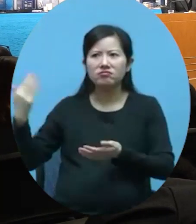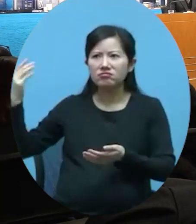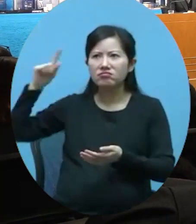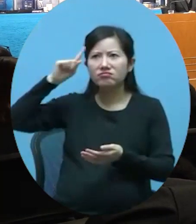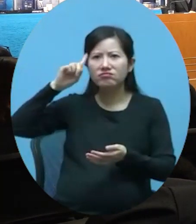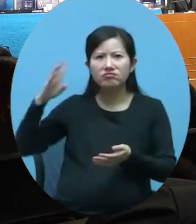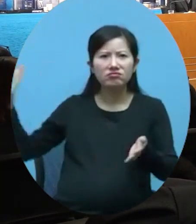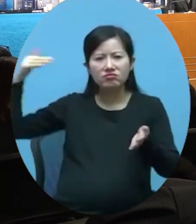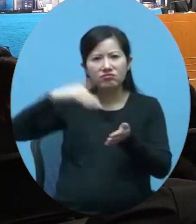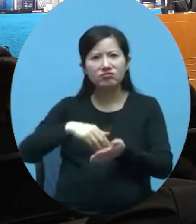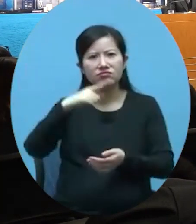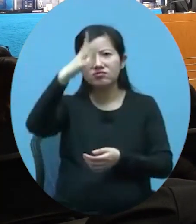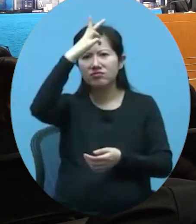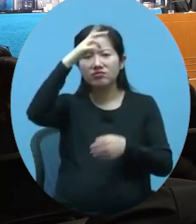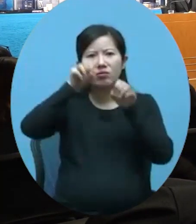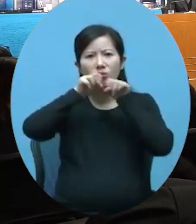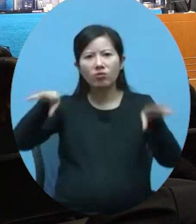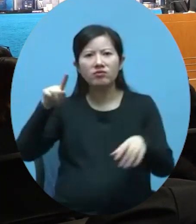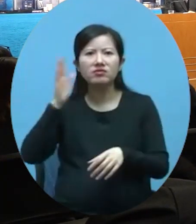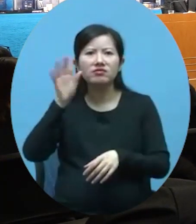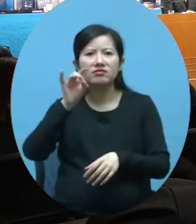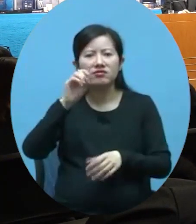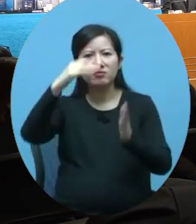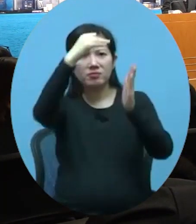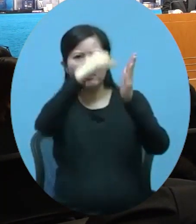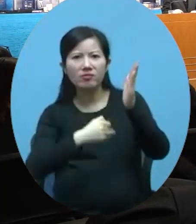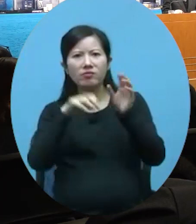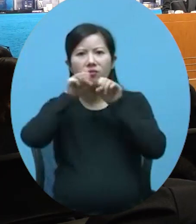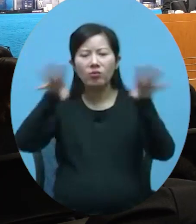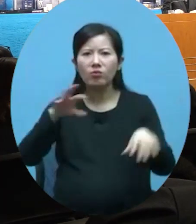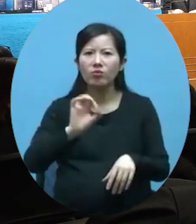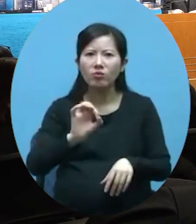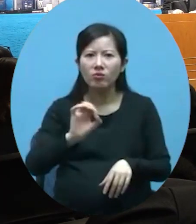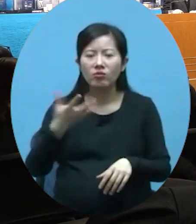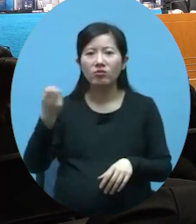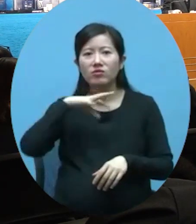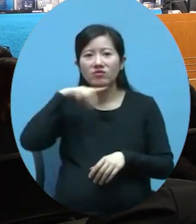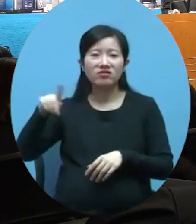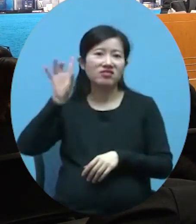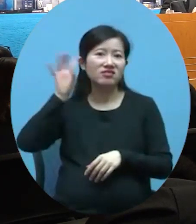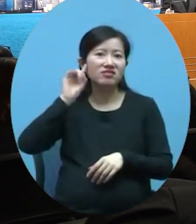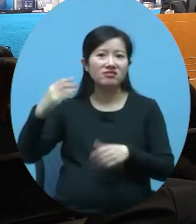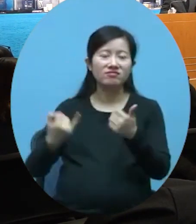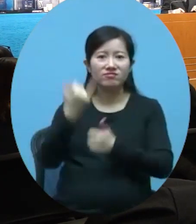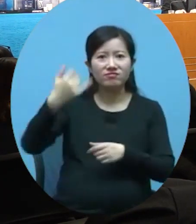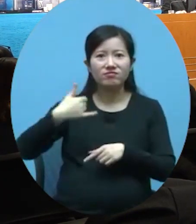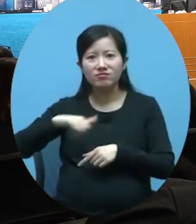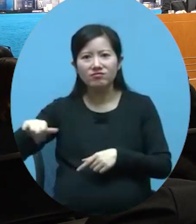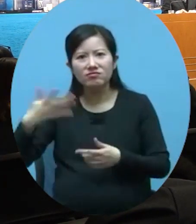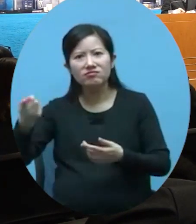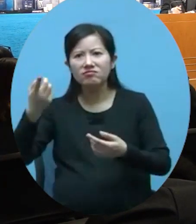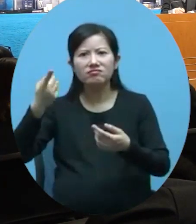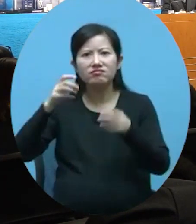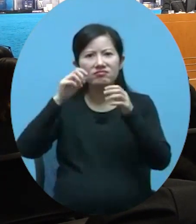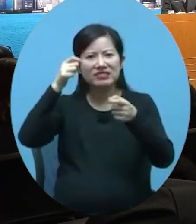些酒店的名單也都之前有人違反檢疫令之後他們去過那裡的行蹤其實都沒有公開想問一下其實